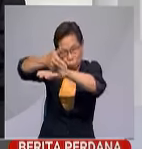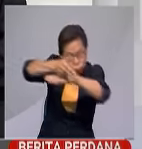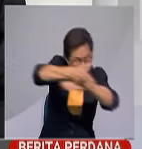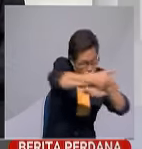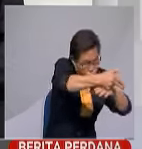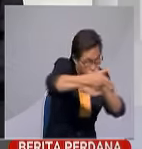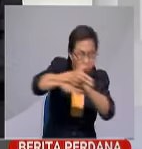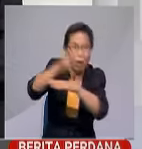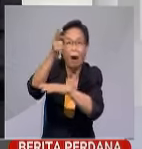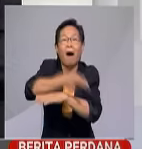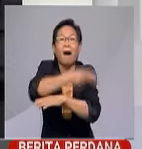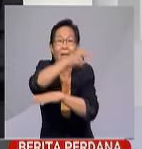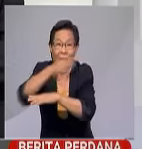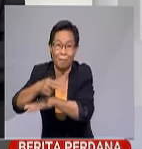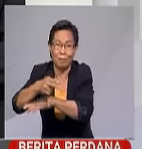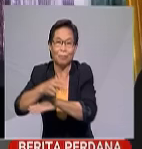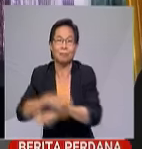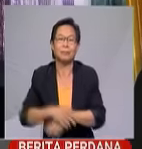pemburuan haram.